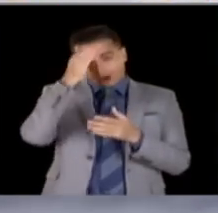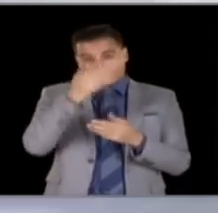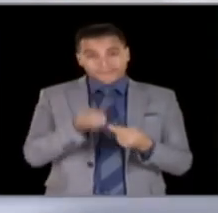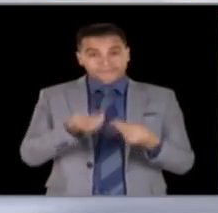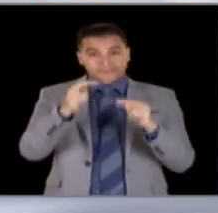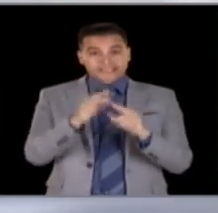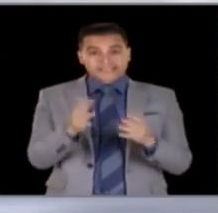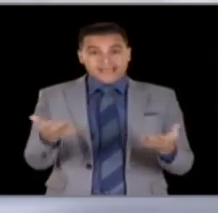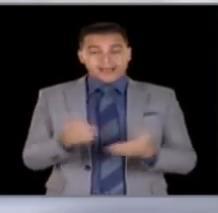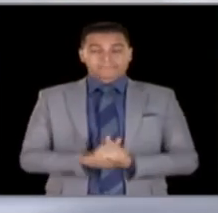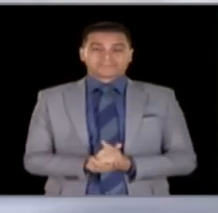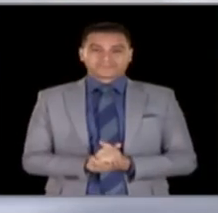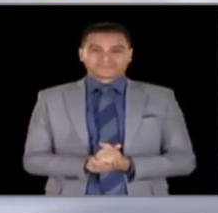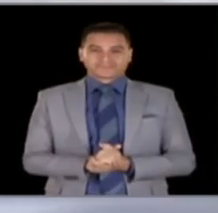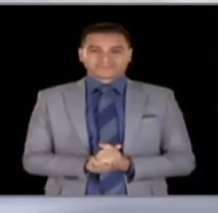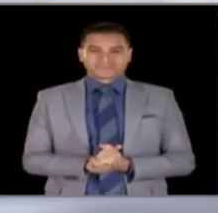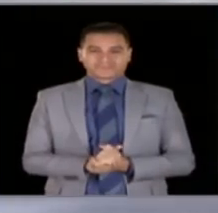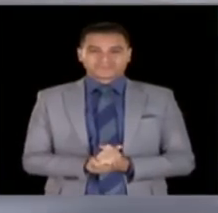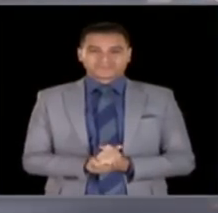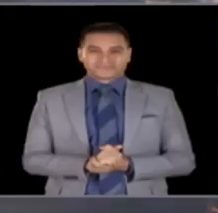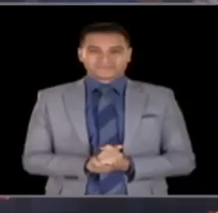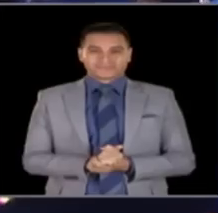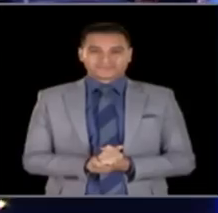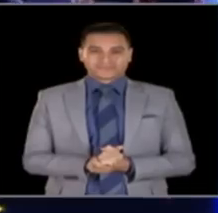النهاردة هيوصلوا المبلغ لكام.